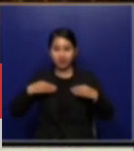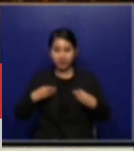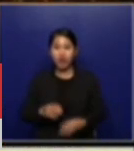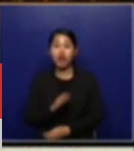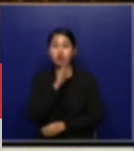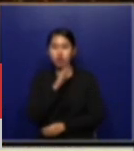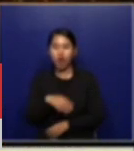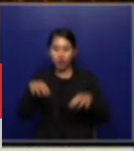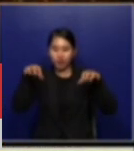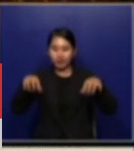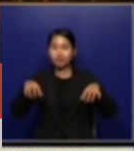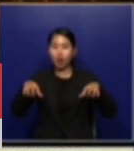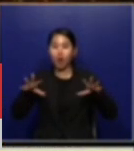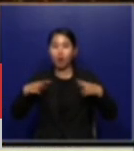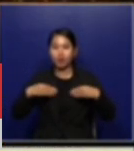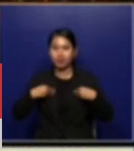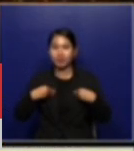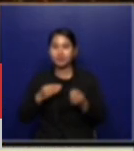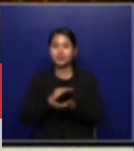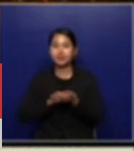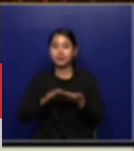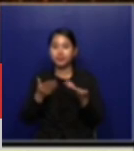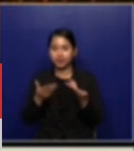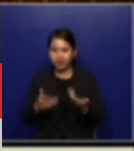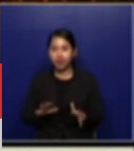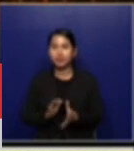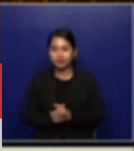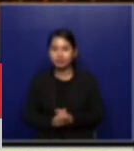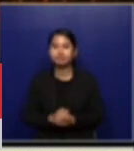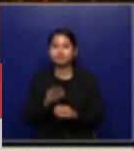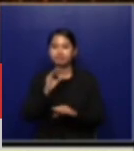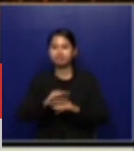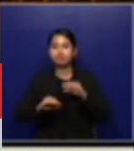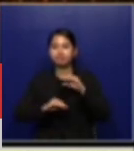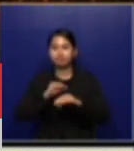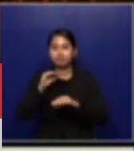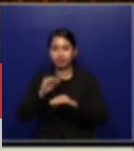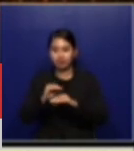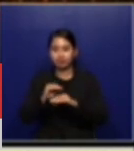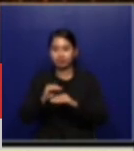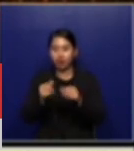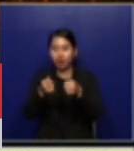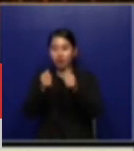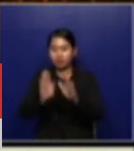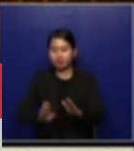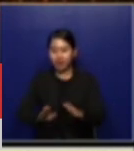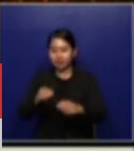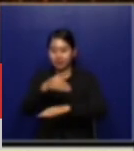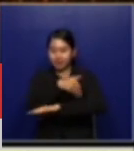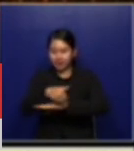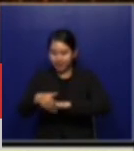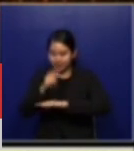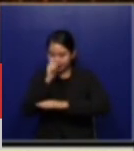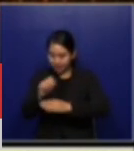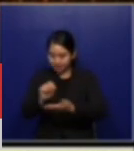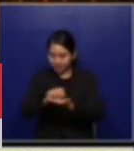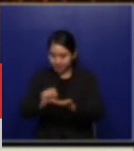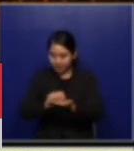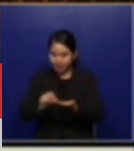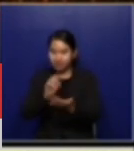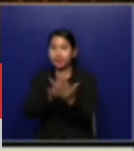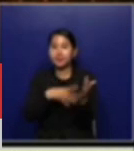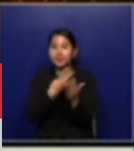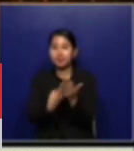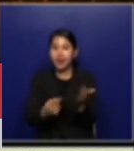ความยินยอมจากเจ้าของพื้นที่แล้วก็จึงสามารถนำไปออกแบบแล้วก็บรรจุแผนจัดทำงบประมา